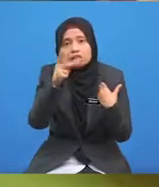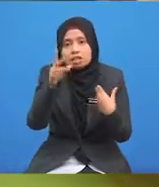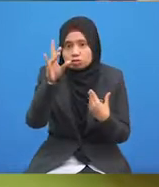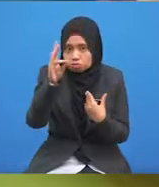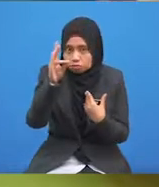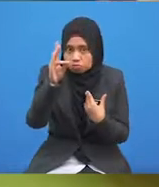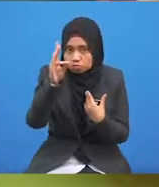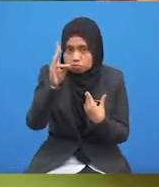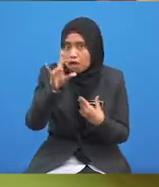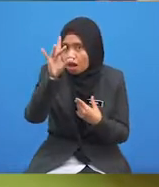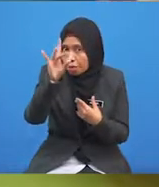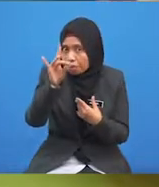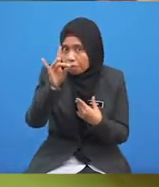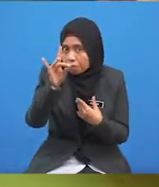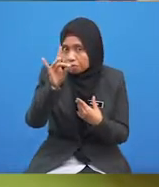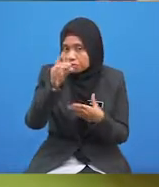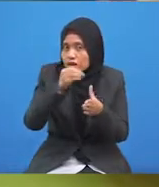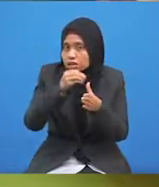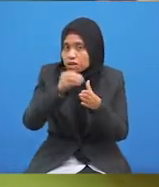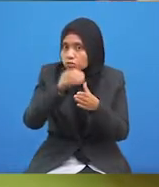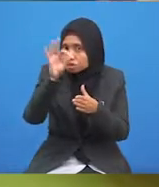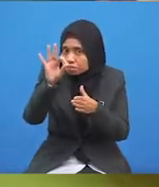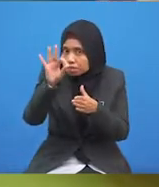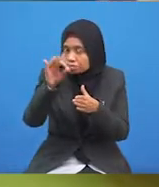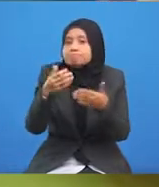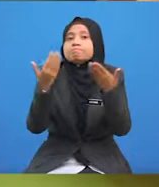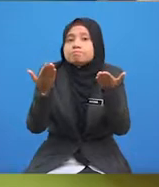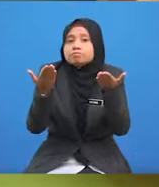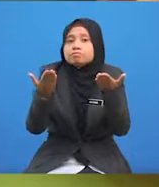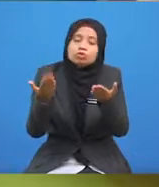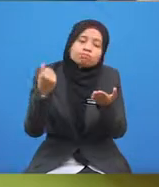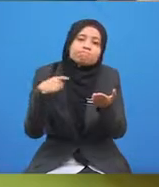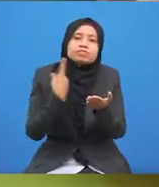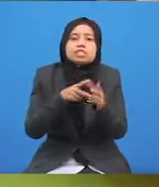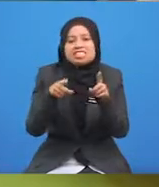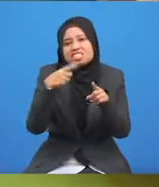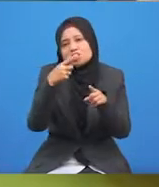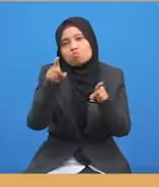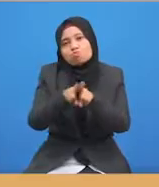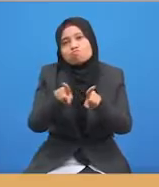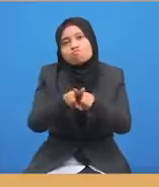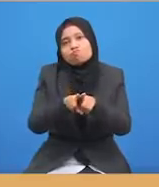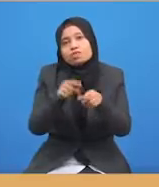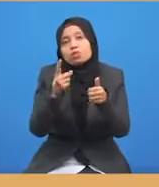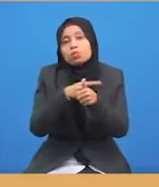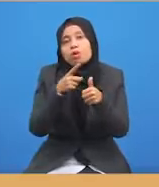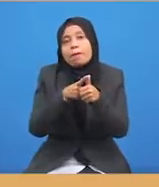7, 8 atau 9? Mari kita sebut bersama-sama.